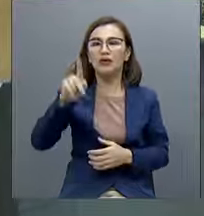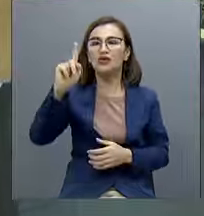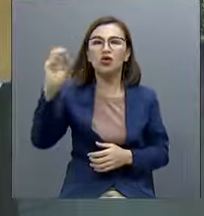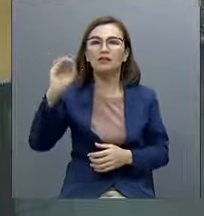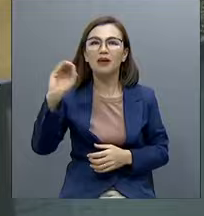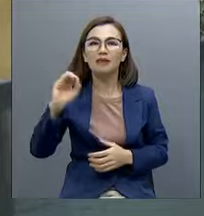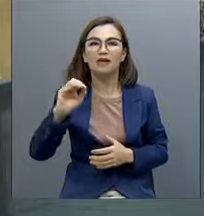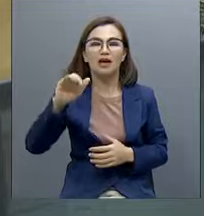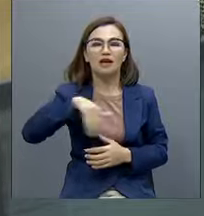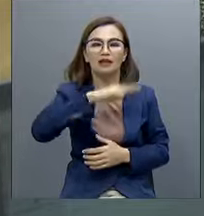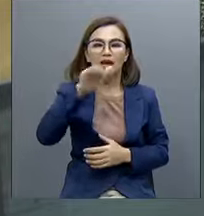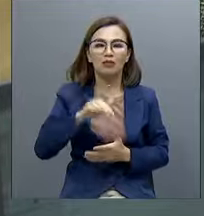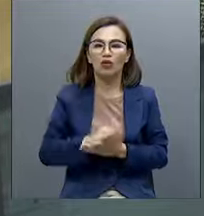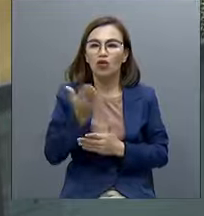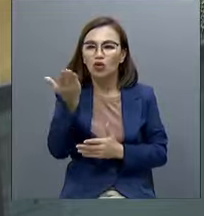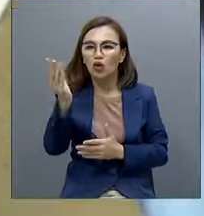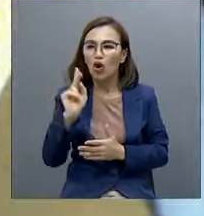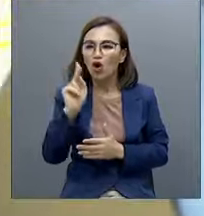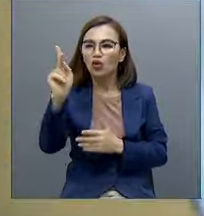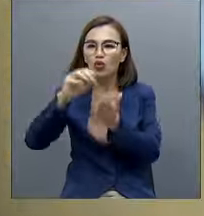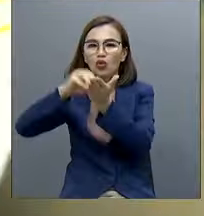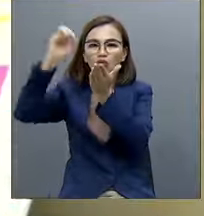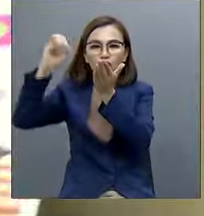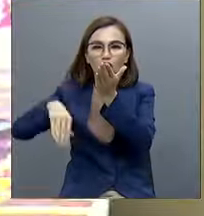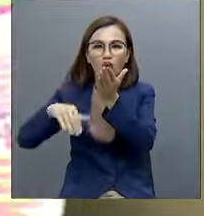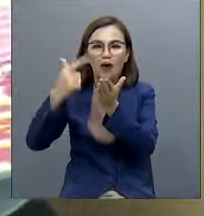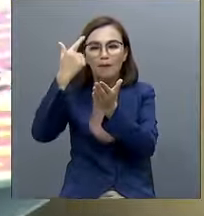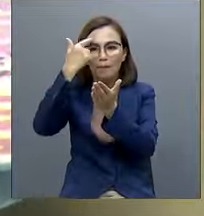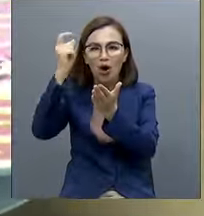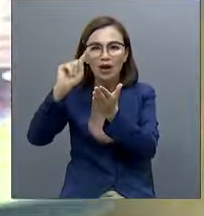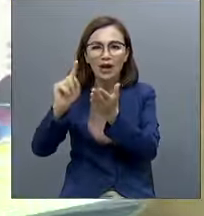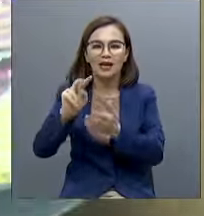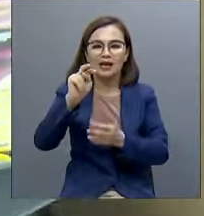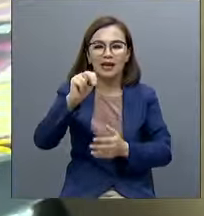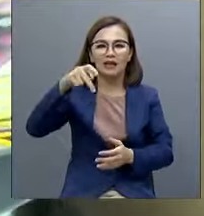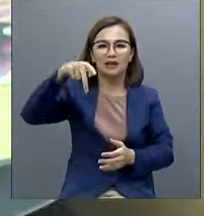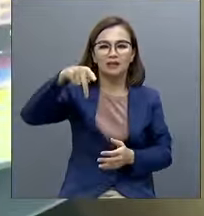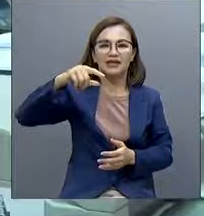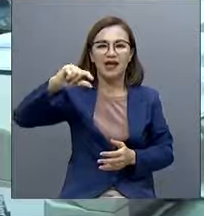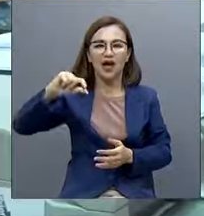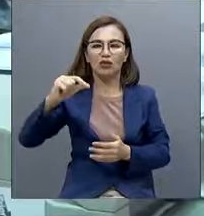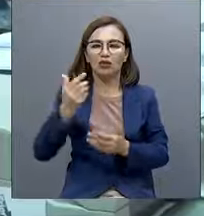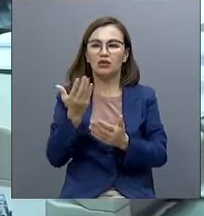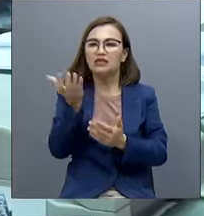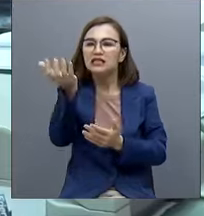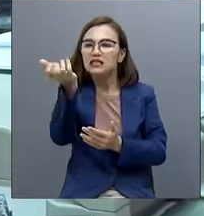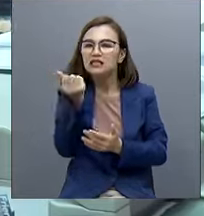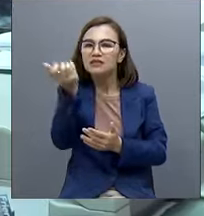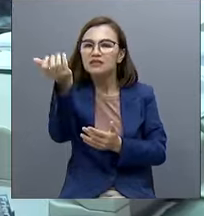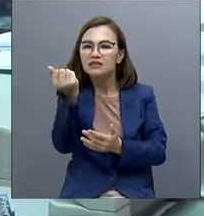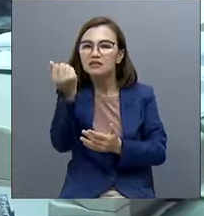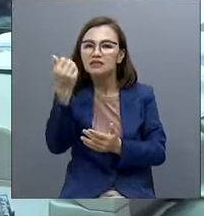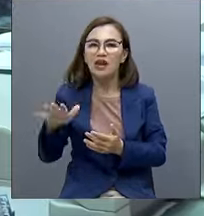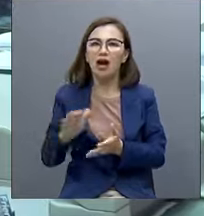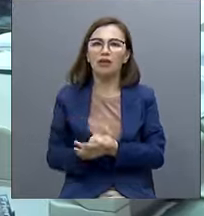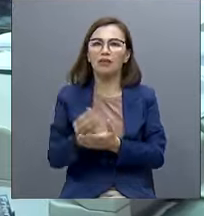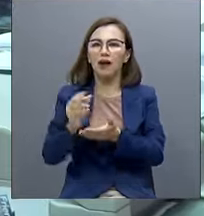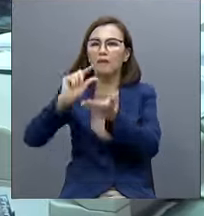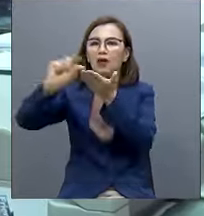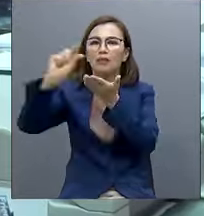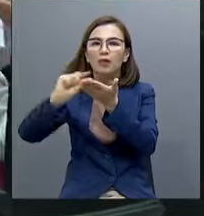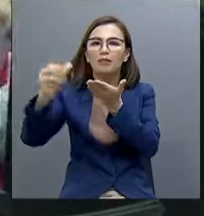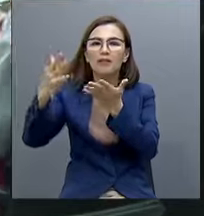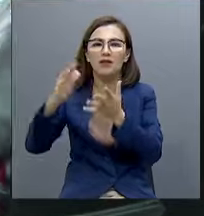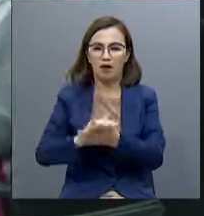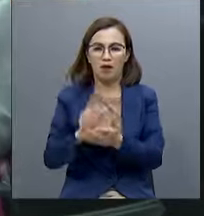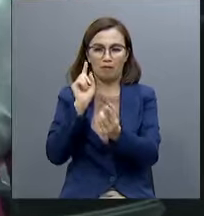ใหญ่เข้าถึงแหล่งเงินได้ยากนะคะเนื่องจากว่า nplในปัจจุบันสูงค่ะก็ทำให้สถาบันการเงินมีความระมัดระวังในการปล่อยกู้การแก้ปัญหานะคะ